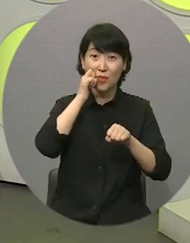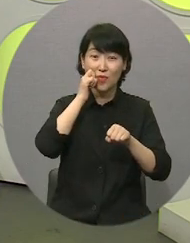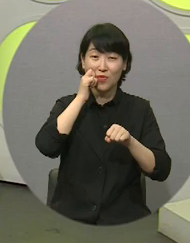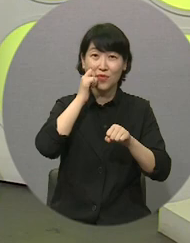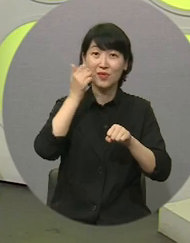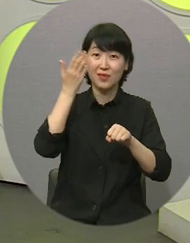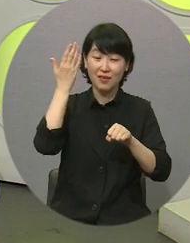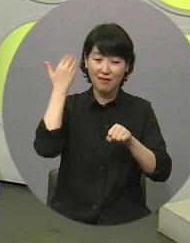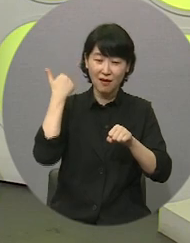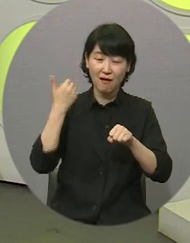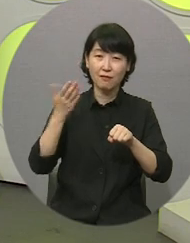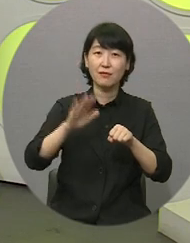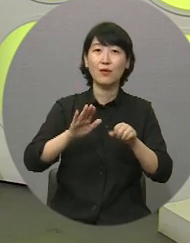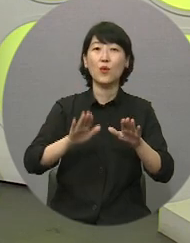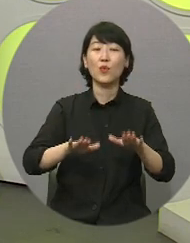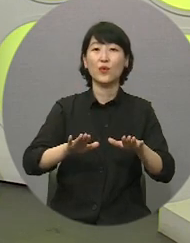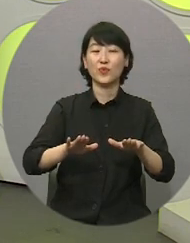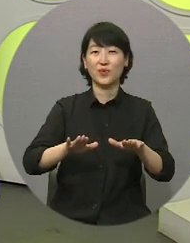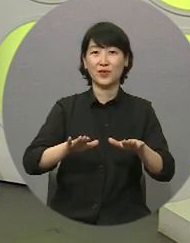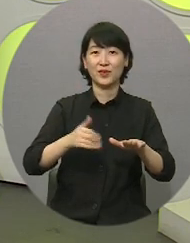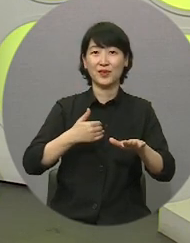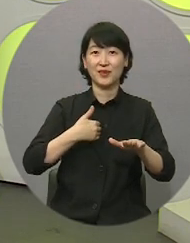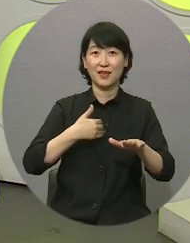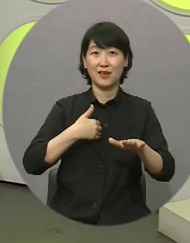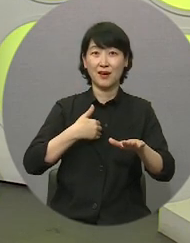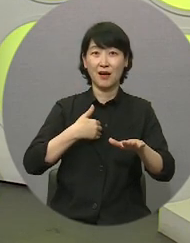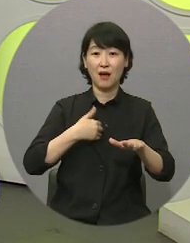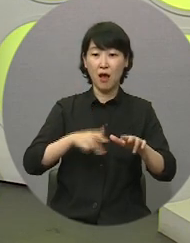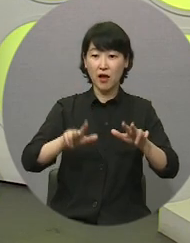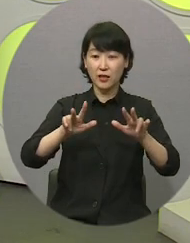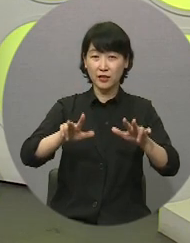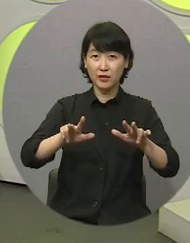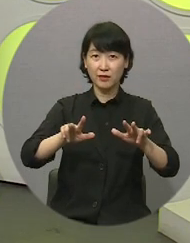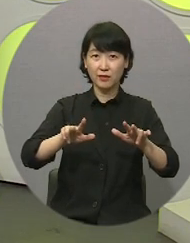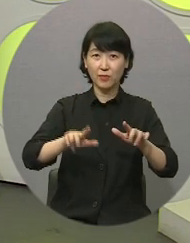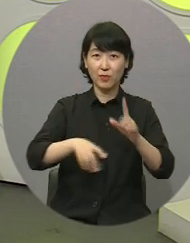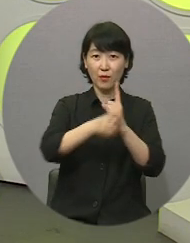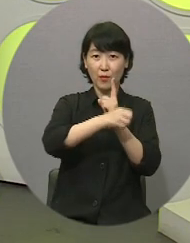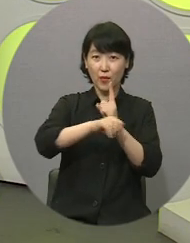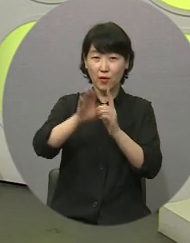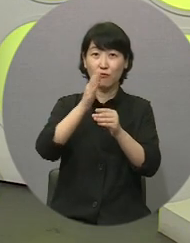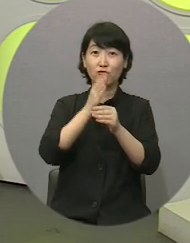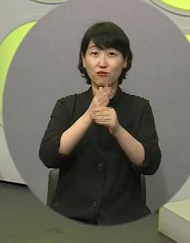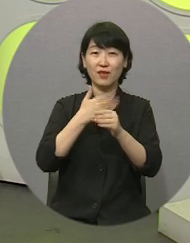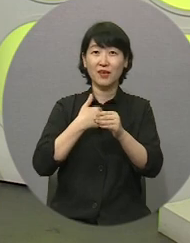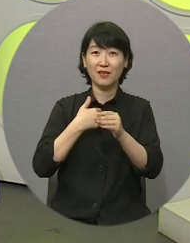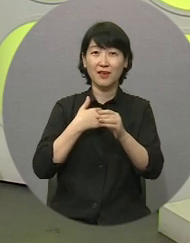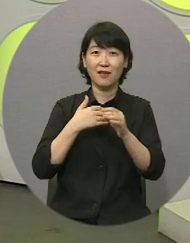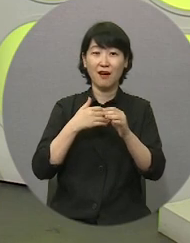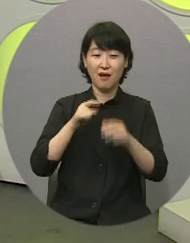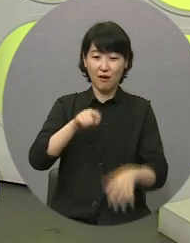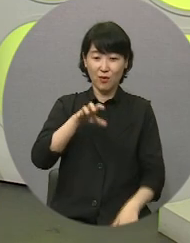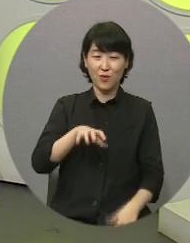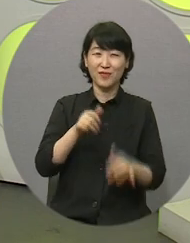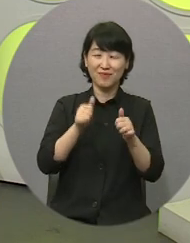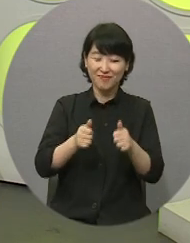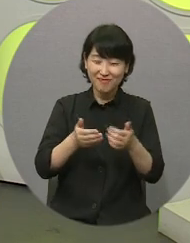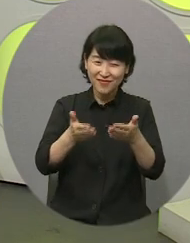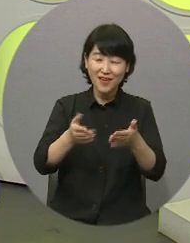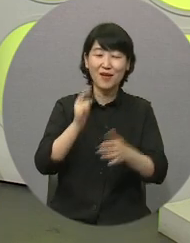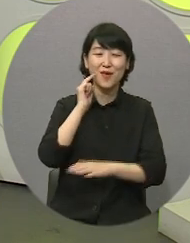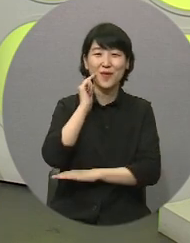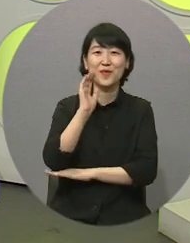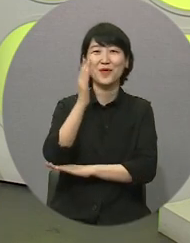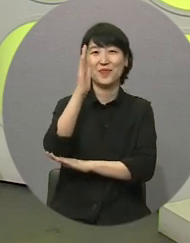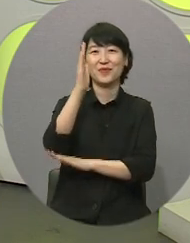그렇습니다. 예. 그런데 오늘 이렇게 생방으로 여러분께 인사드리게 되어서 너무 영광입니다. 네.